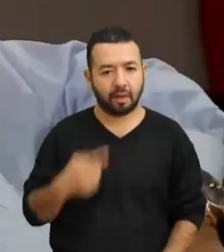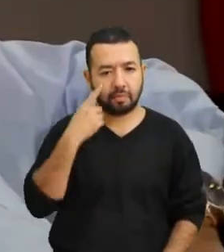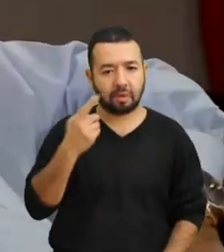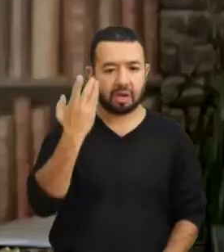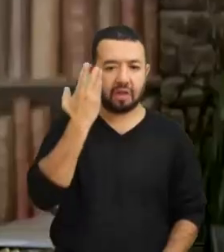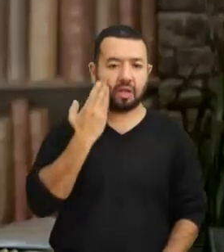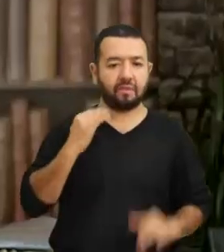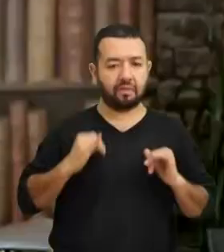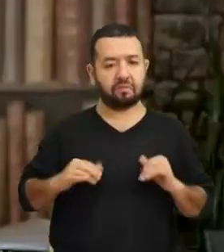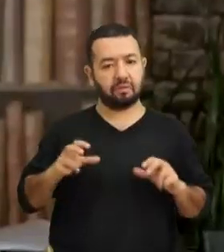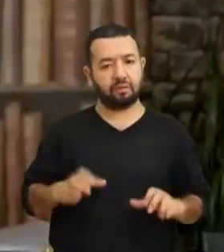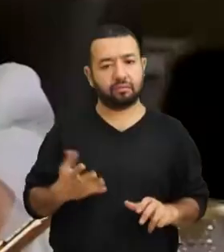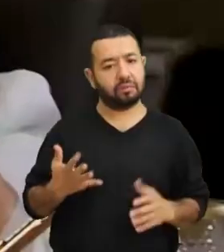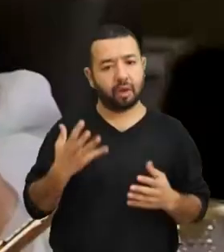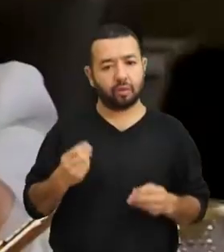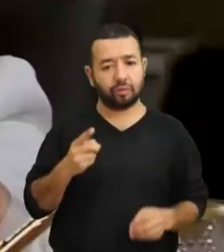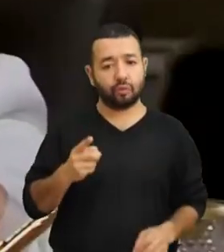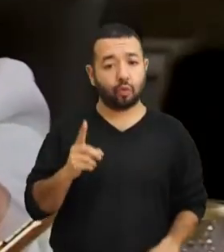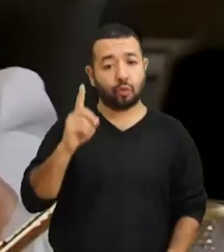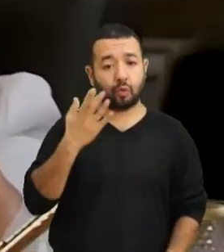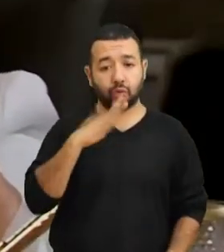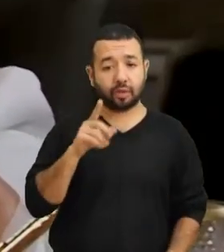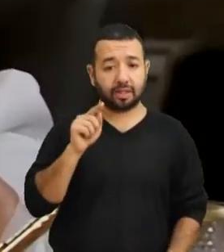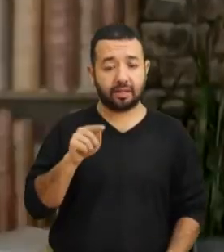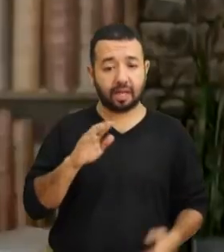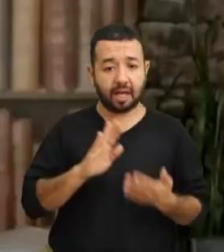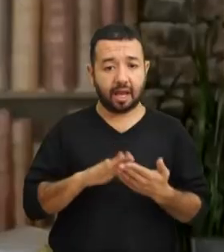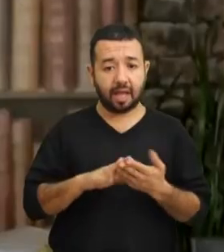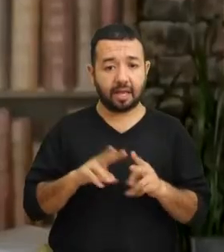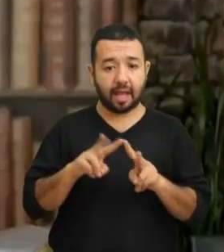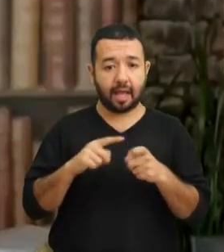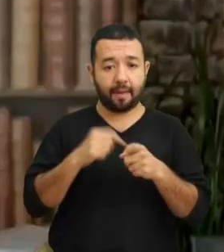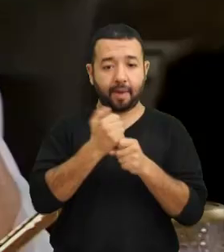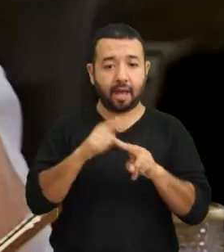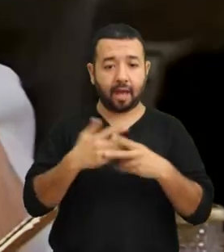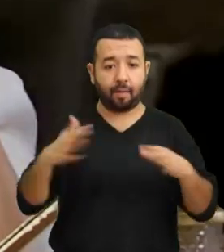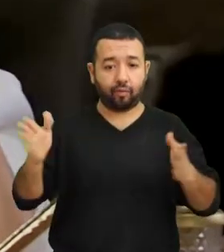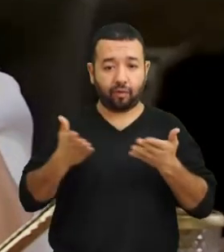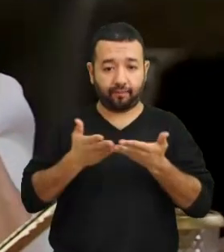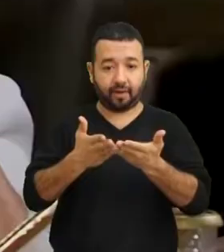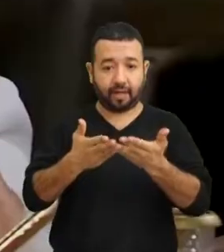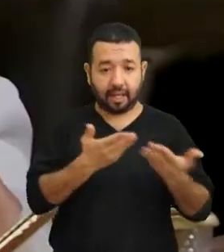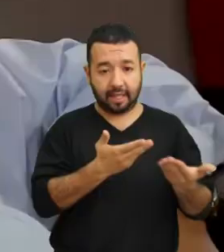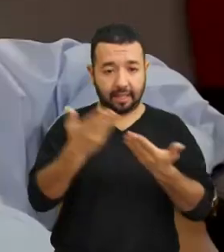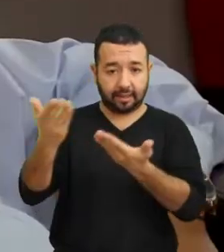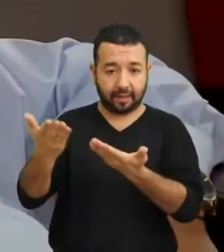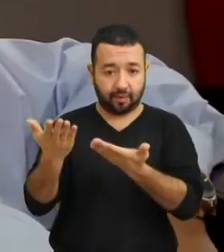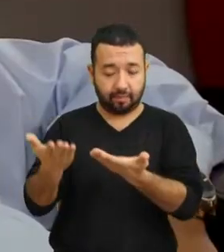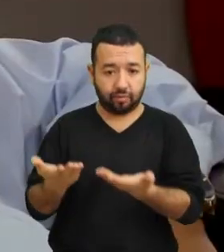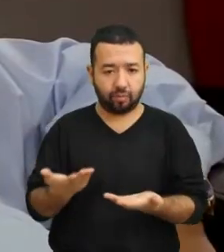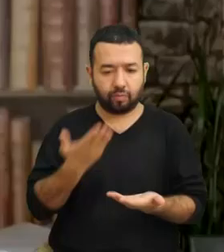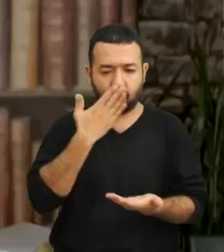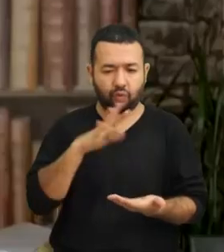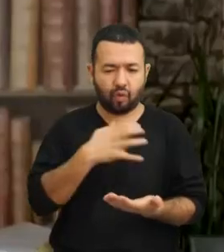Bakıyorum keyfin yerinde. Ne o? Yoksa seni arkadaşların mega yatınla seyahate mi davet ettim marshmallow'um?